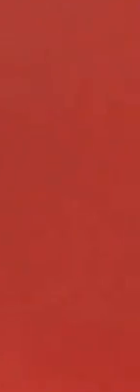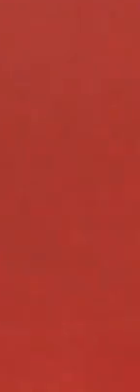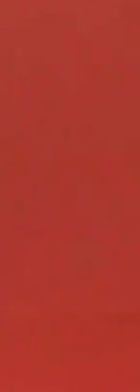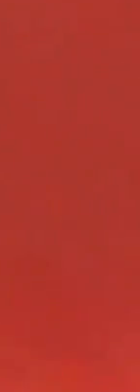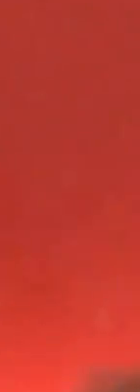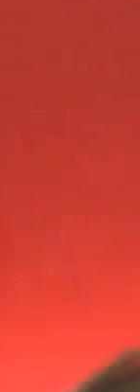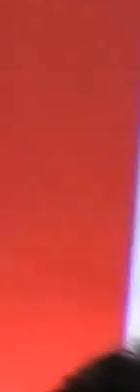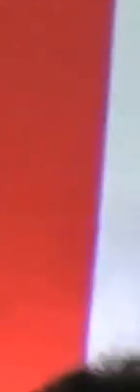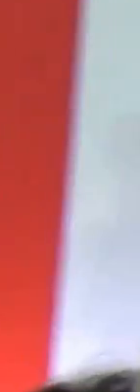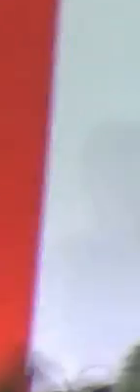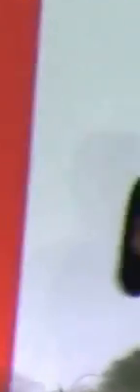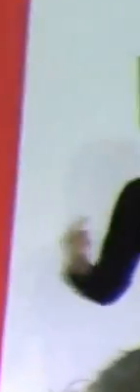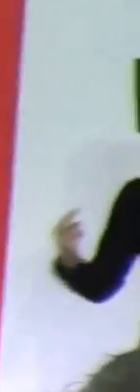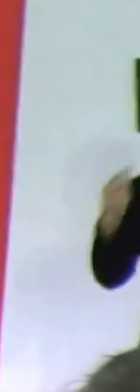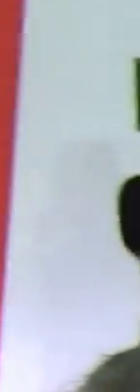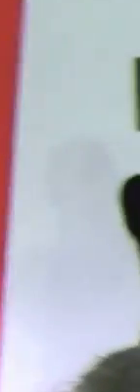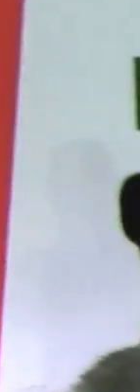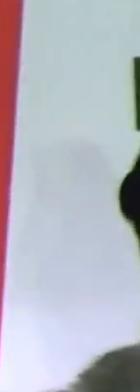πρωθυπουργό,